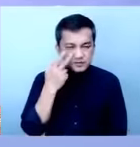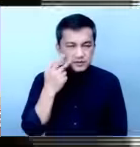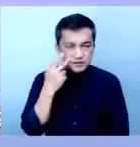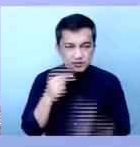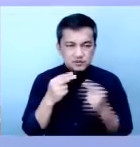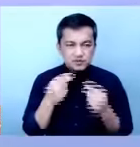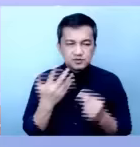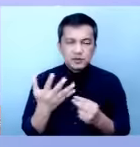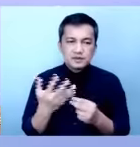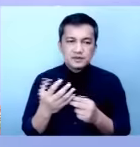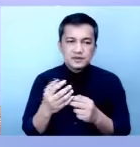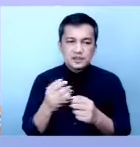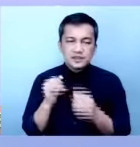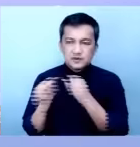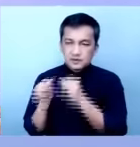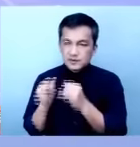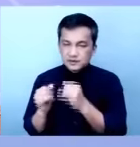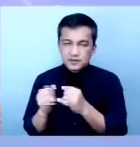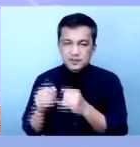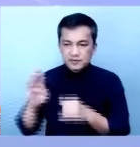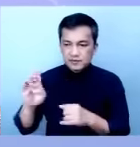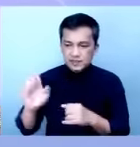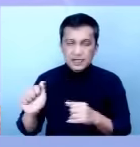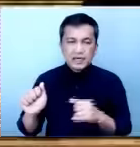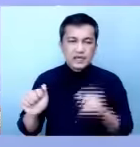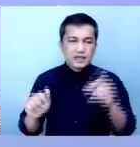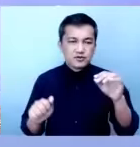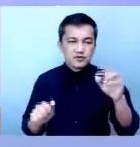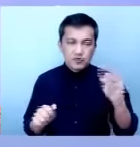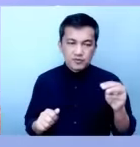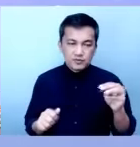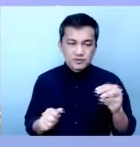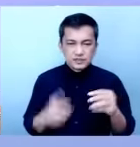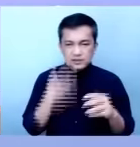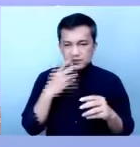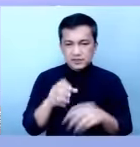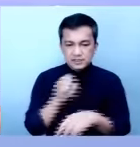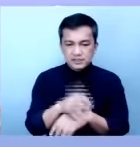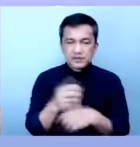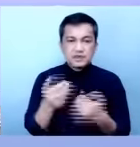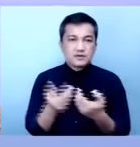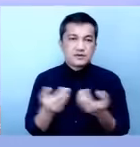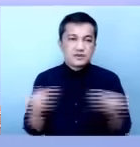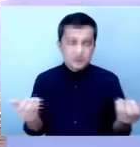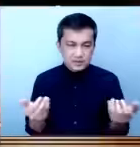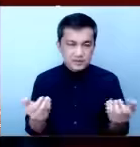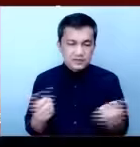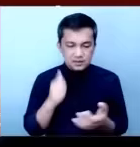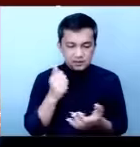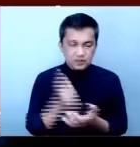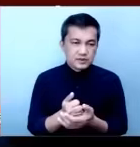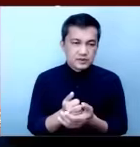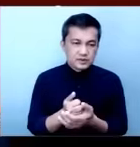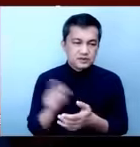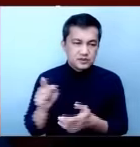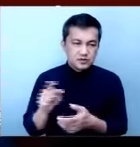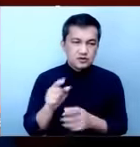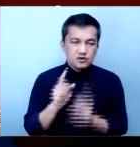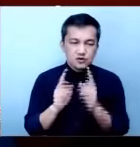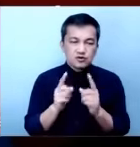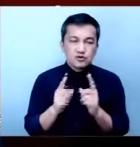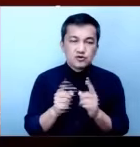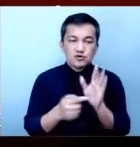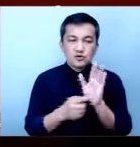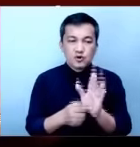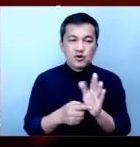ng pahayagang parehong kampo ng Bea Dom. Lalo't umiinit ang chikang hiwalay na ang dalawa nang kumpirmahin ito ng batikang talk show host na